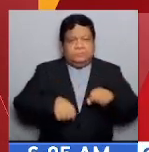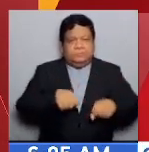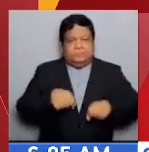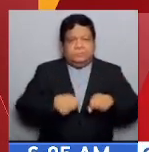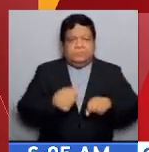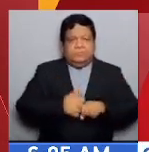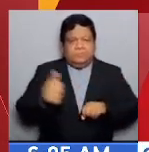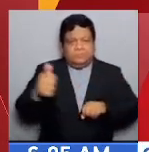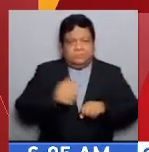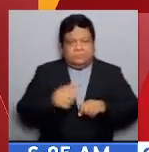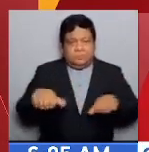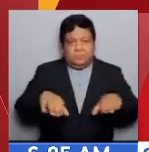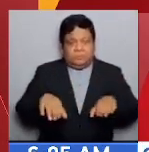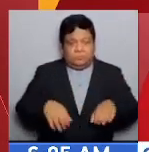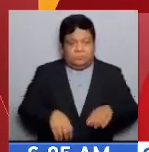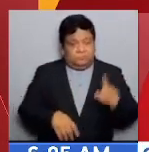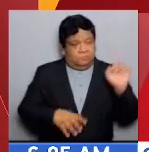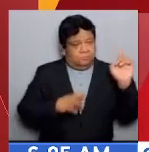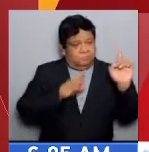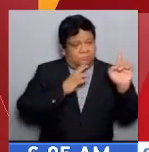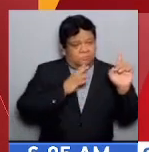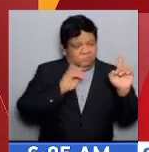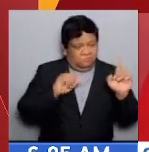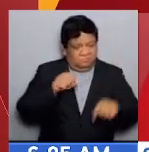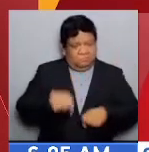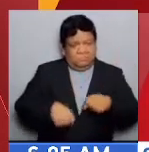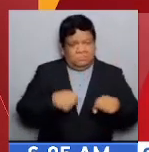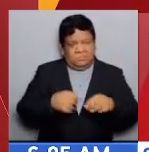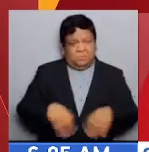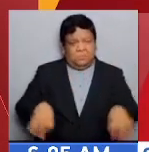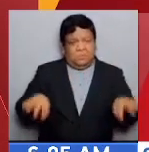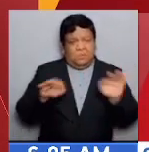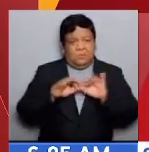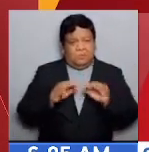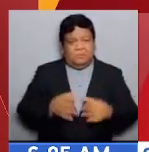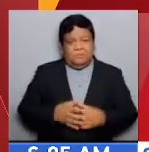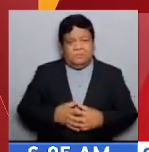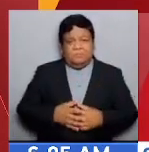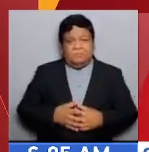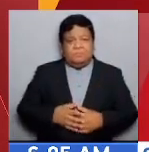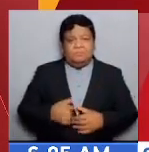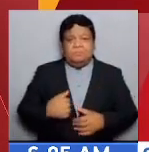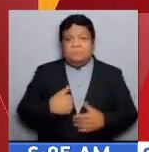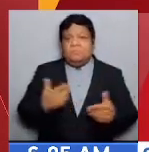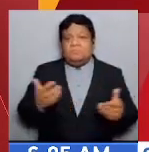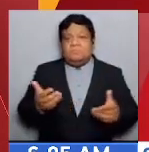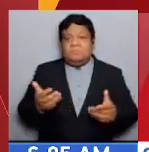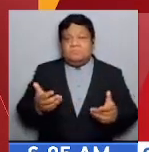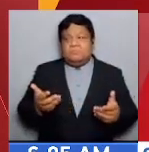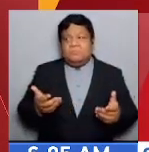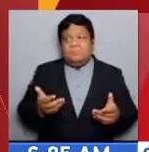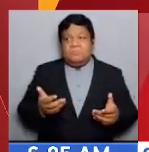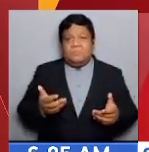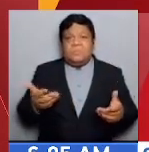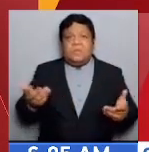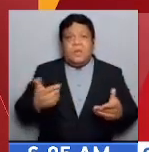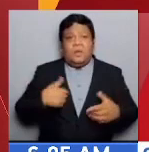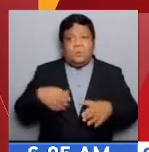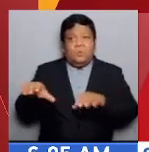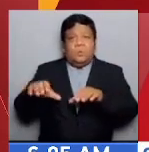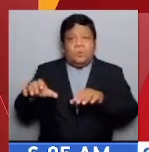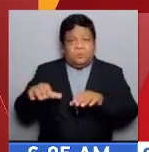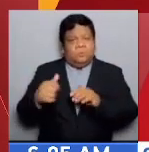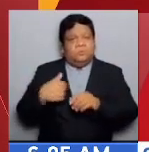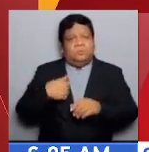yun. Eh kung saan ako makarte, kung saan yung trabaho ko doon, yun ang kasama ko rin, bike. Eh